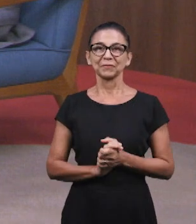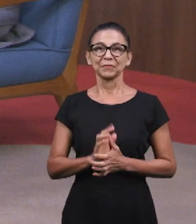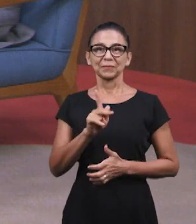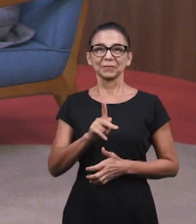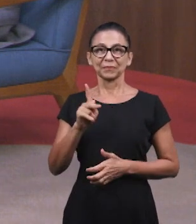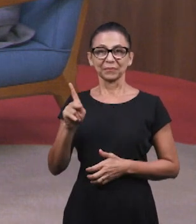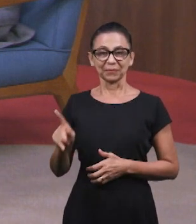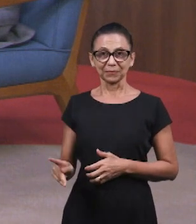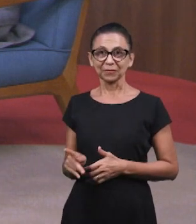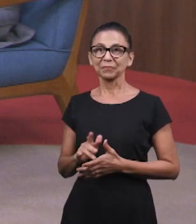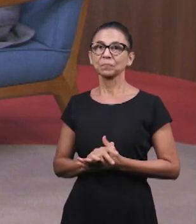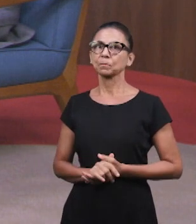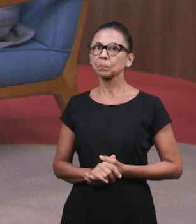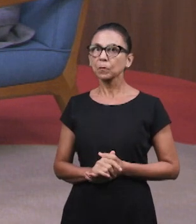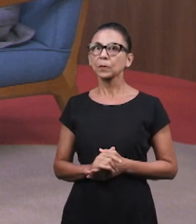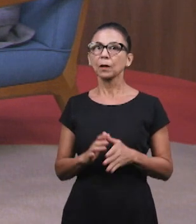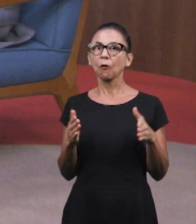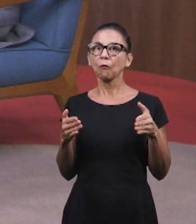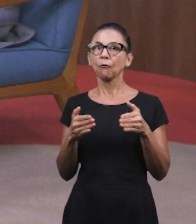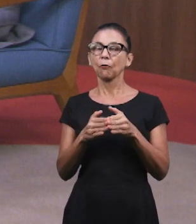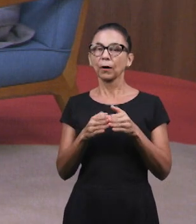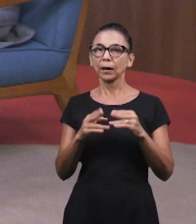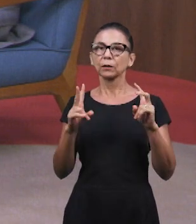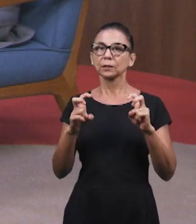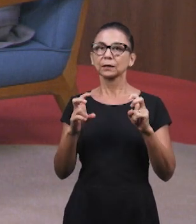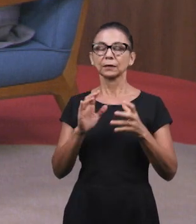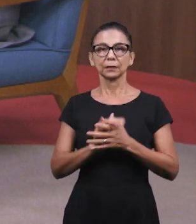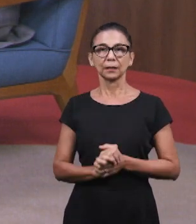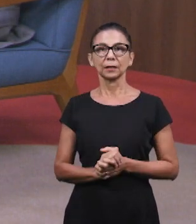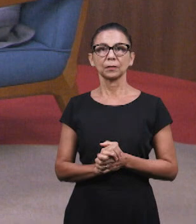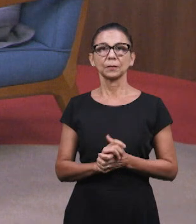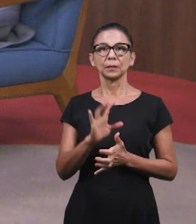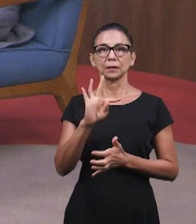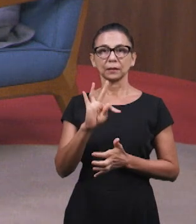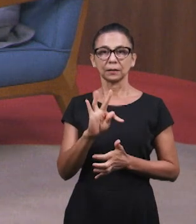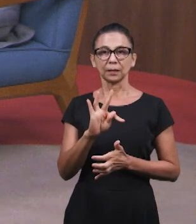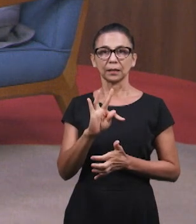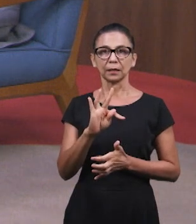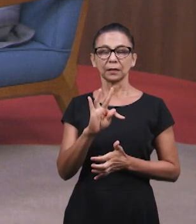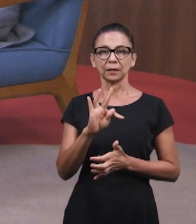docteure Juliane Moniz nous parlera sur une thématique importante